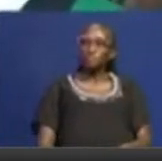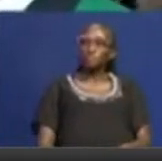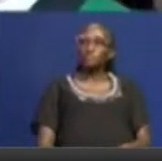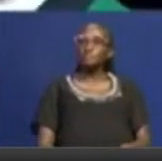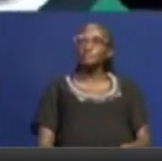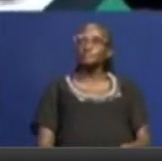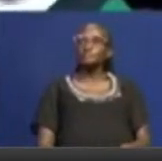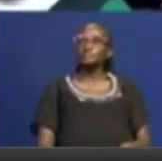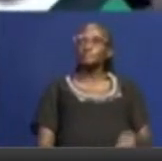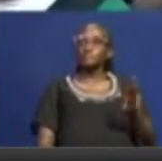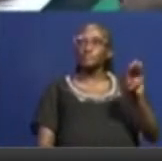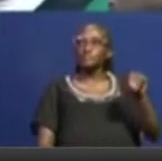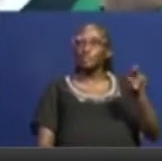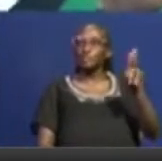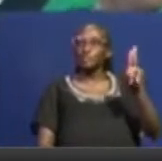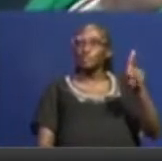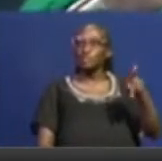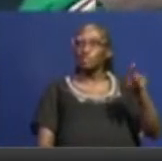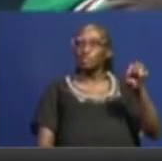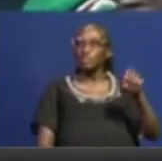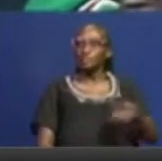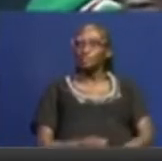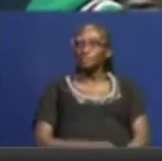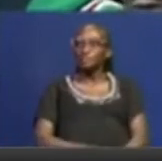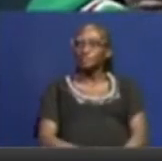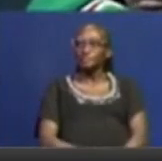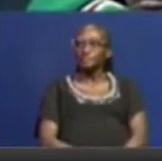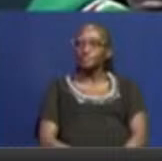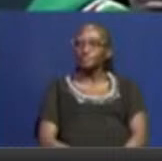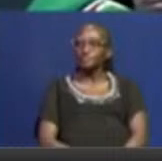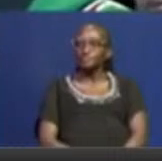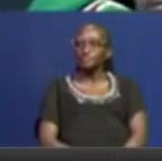Rabai Mupe Anthony Kenga.